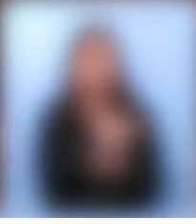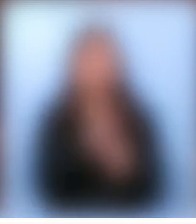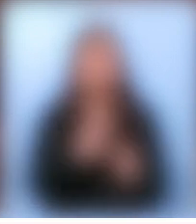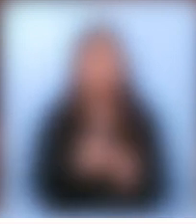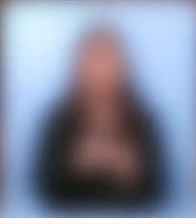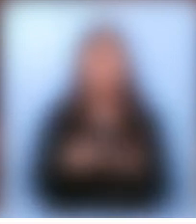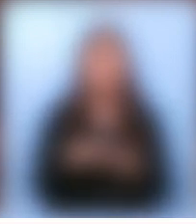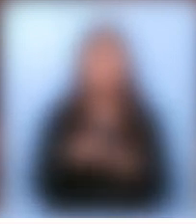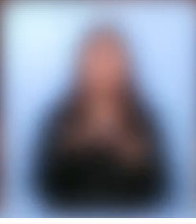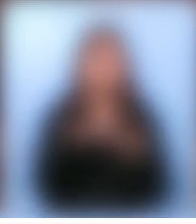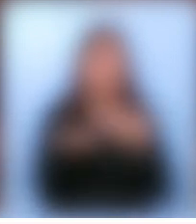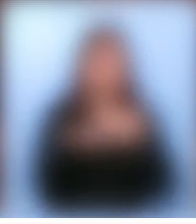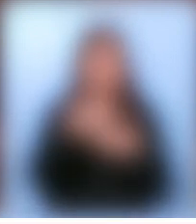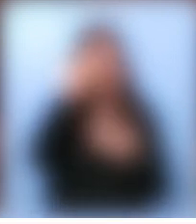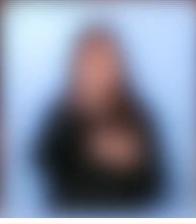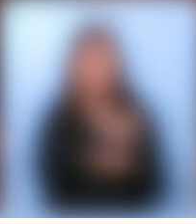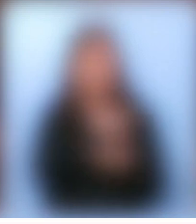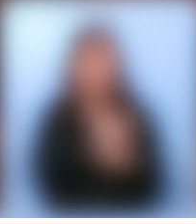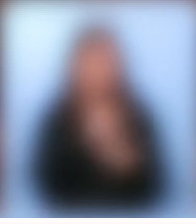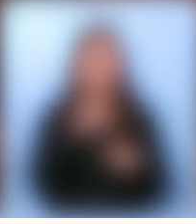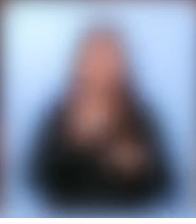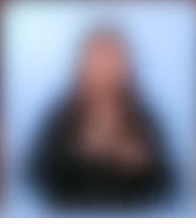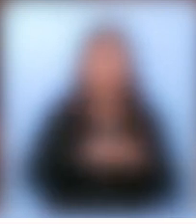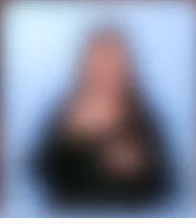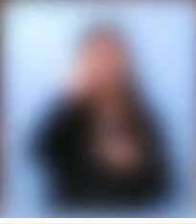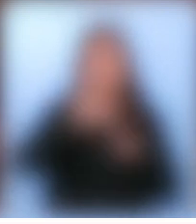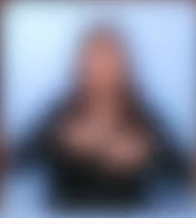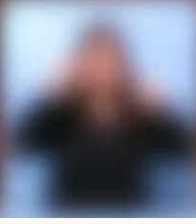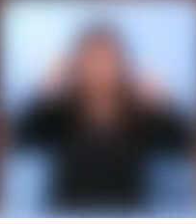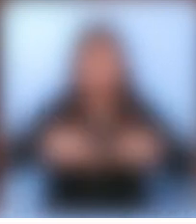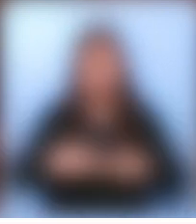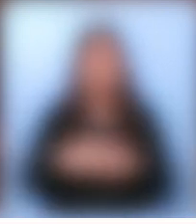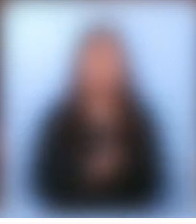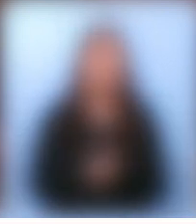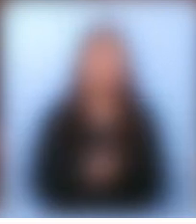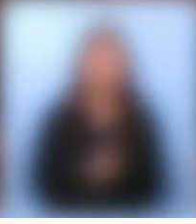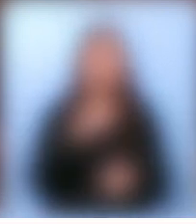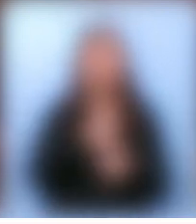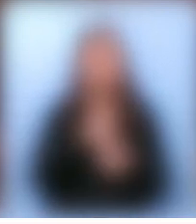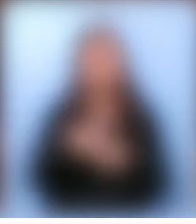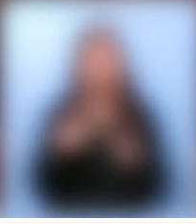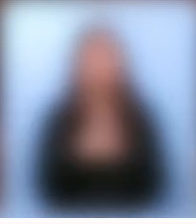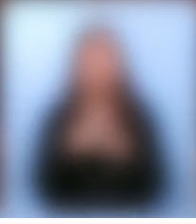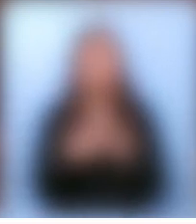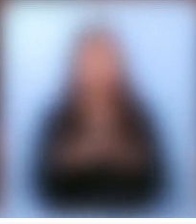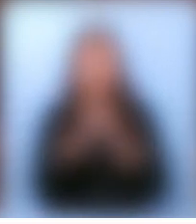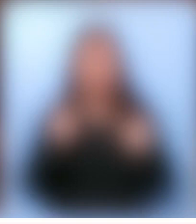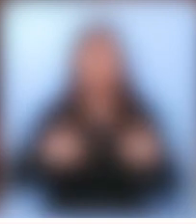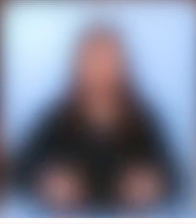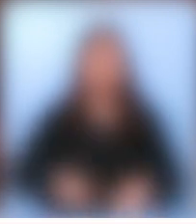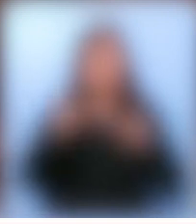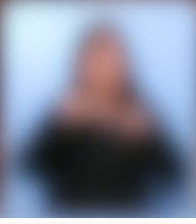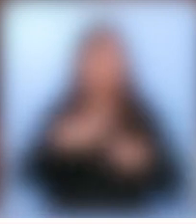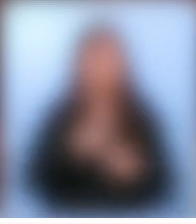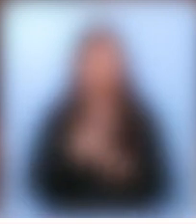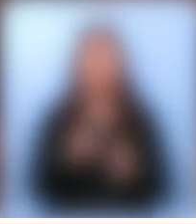他們提升了解自己的國家，了解一國兩制，並且培養他們的公民和國民身份的認同感，